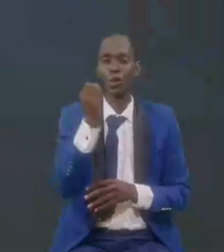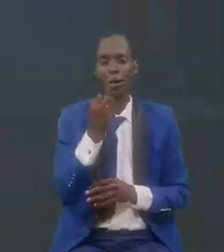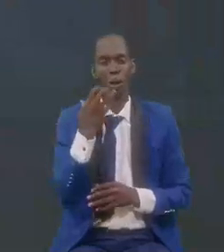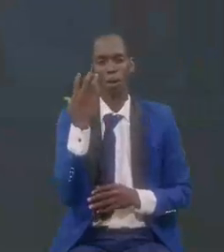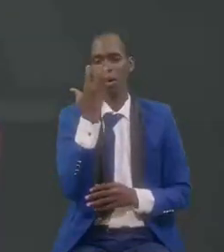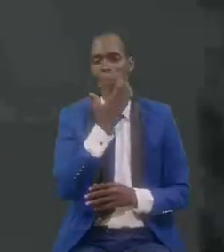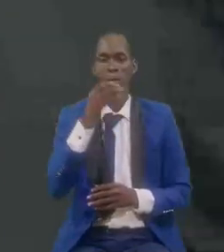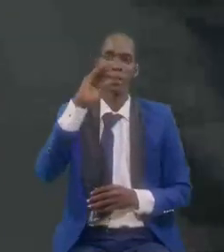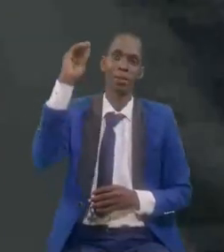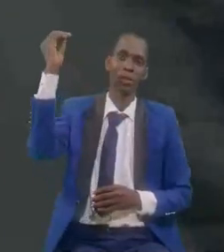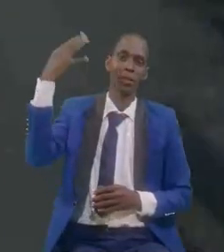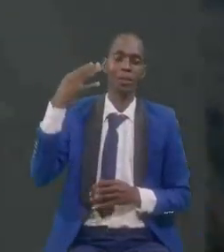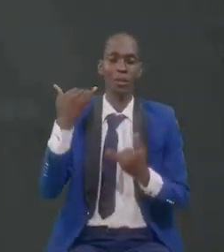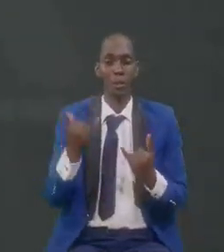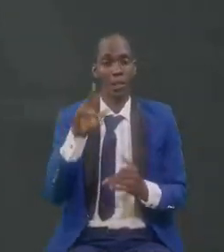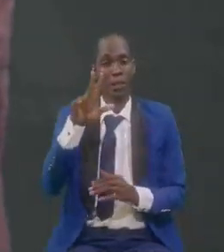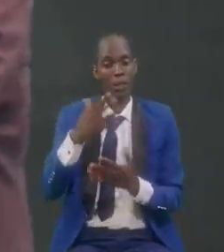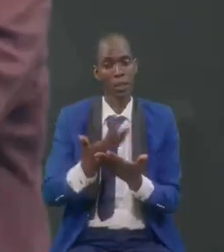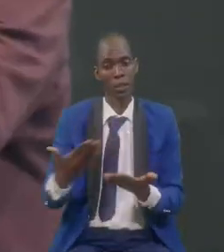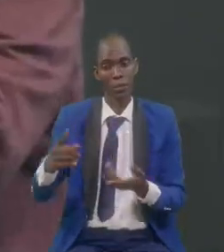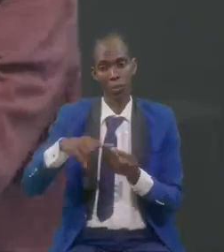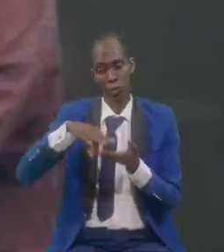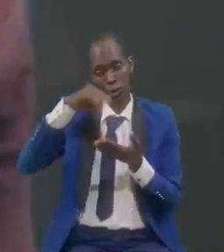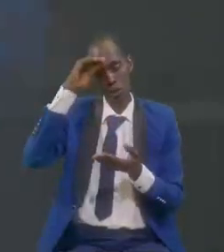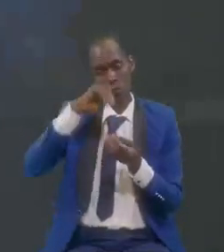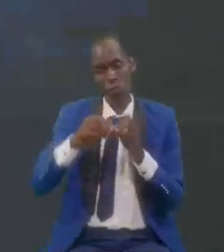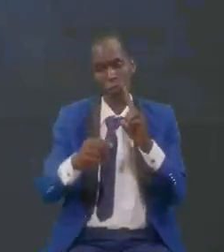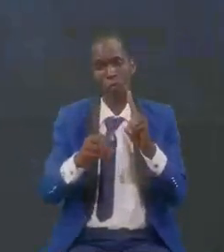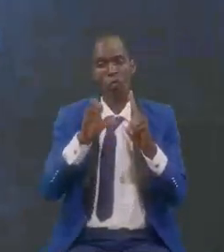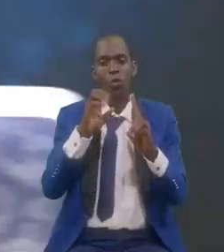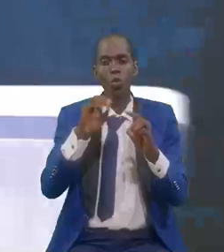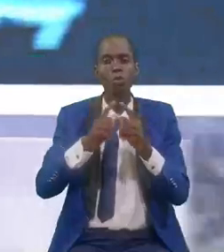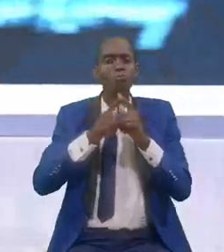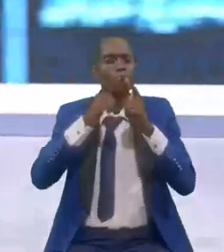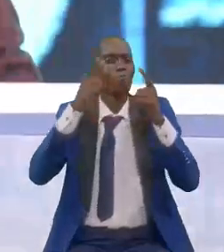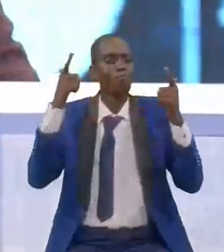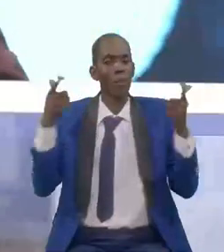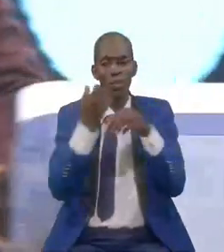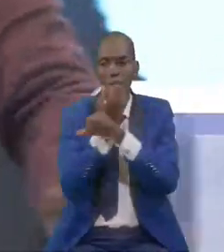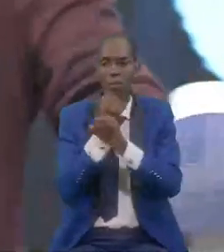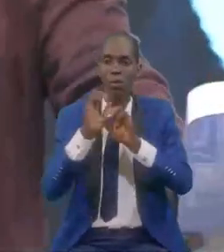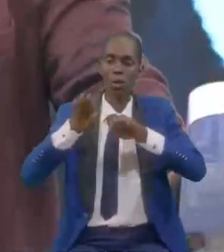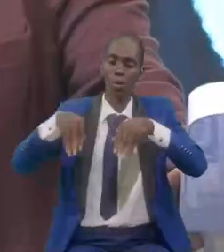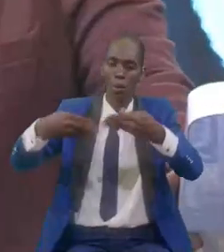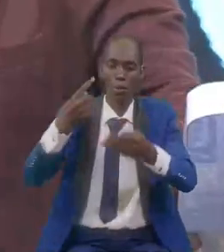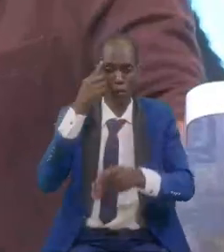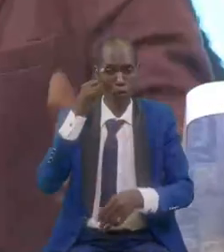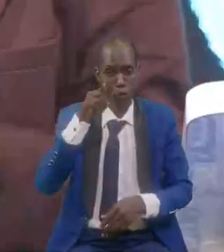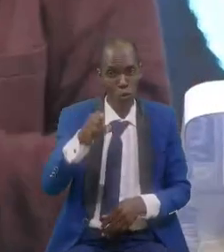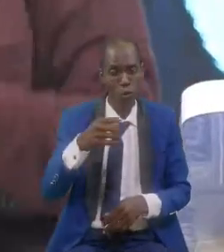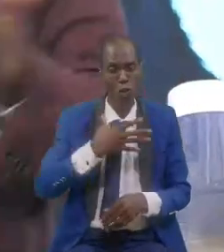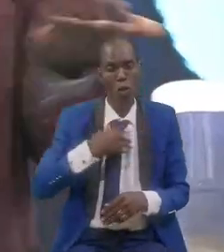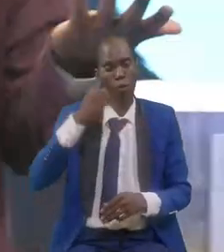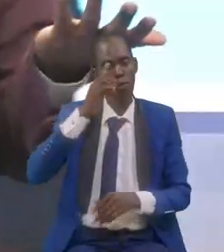à considérer. Premièrement, un si grand salut pourvu pour toi et pour tous. Un